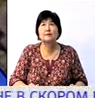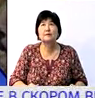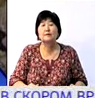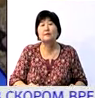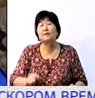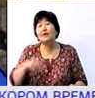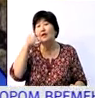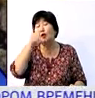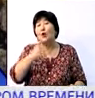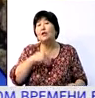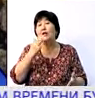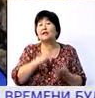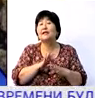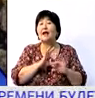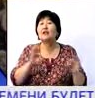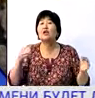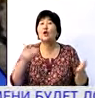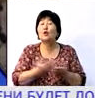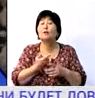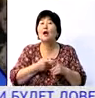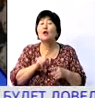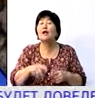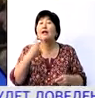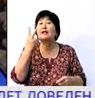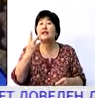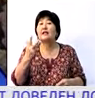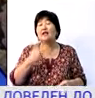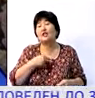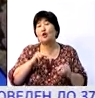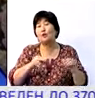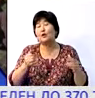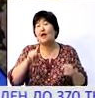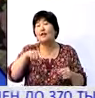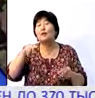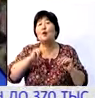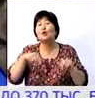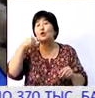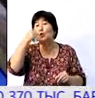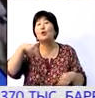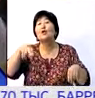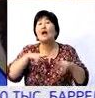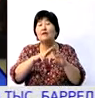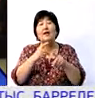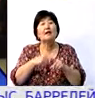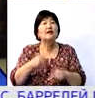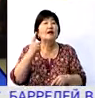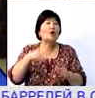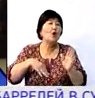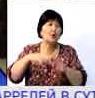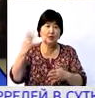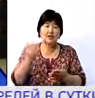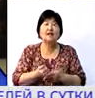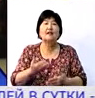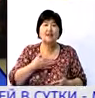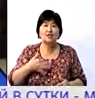В этом году у нас есть отличная новость о том, что 3 наших педагога получили номинацию «Учитель года в Астане». Это одно из лучших достижений